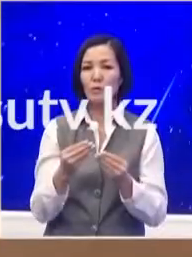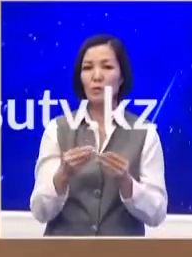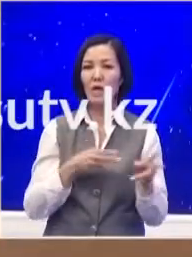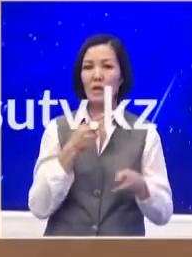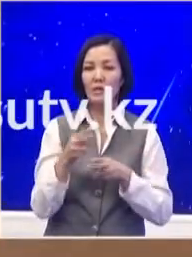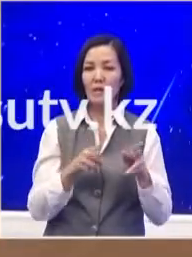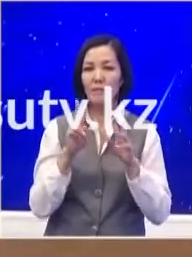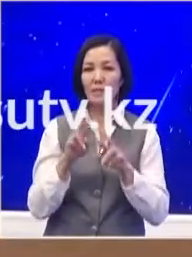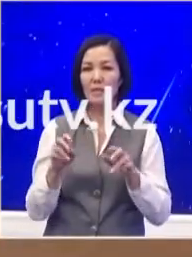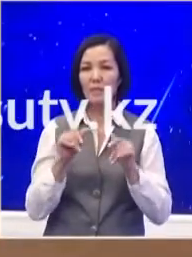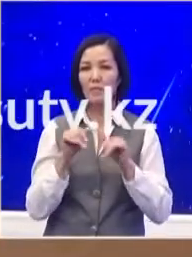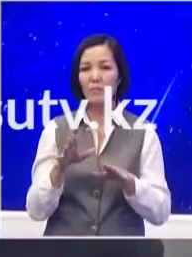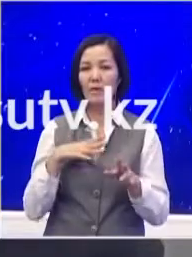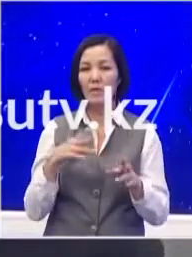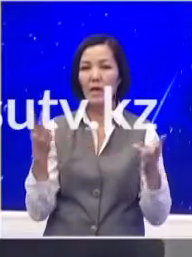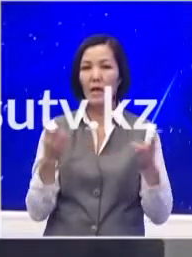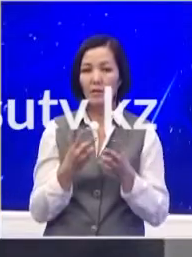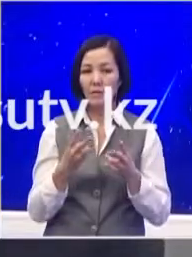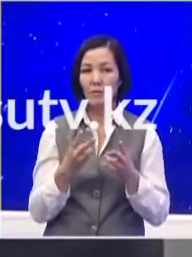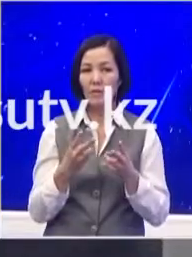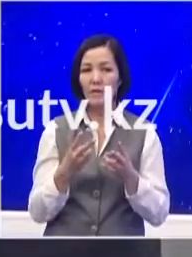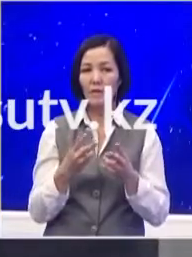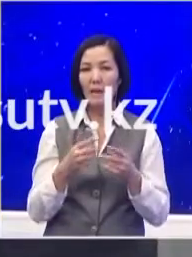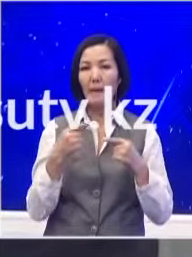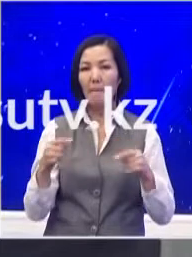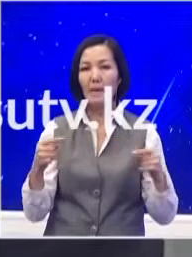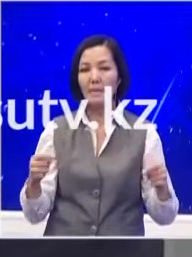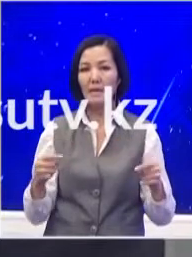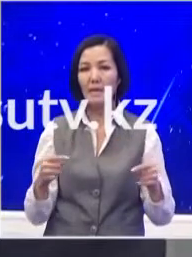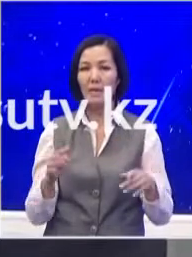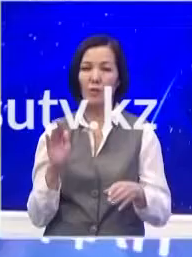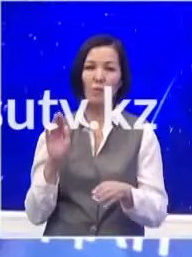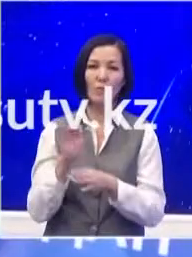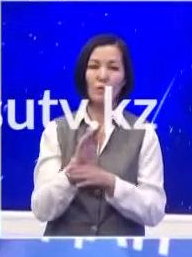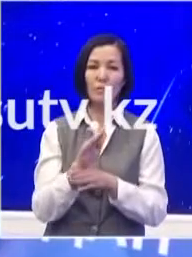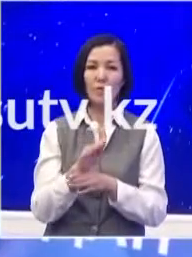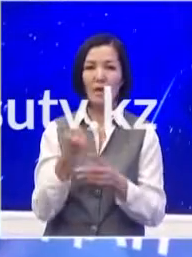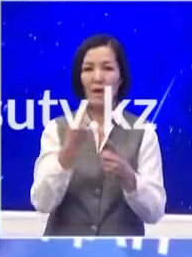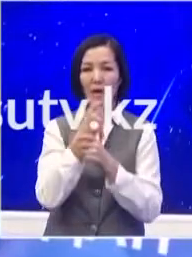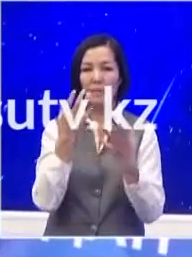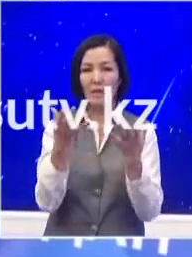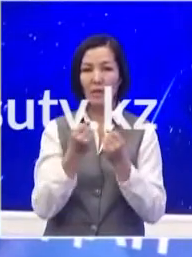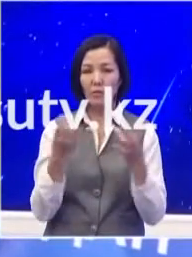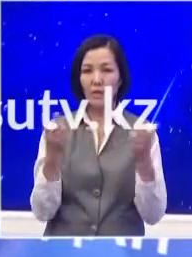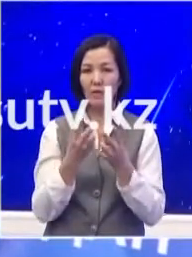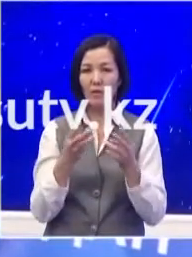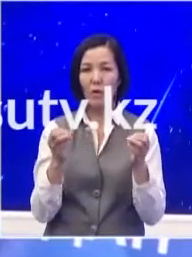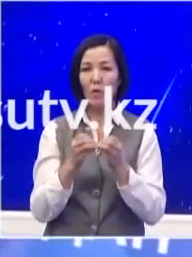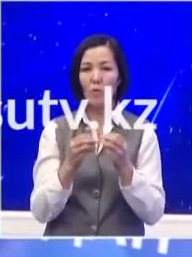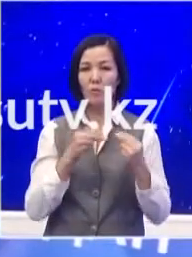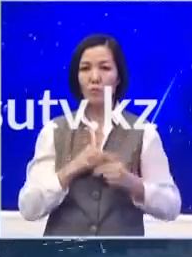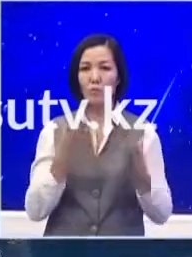Ал тексеру жұмыстары қажет болғанда, немесе өзге де органдардан қосымша ақпарат жинау қажет болғанда, мерзімі 10 жұмыс